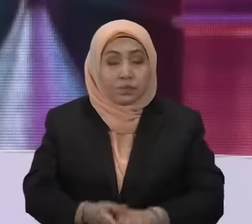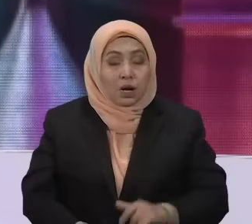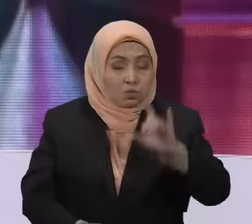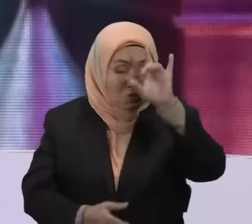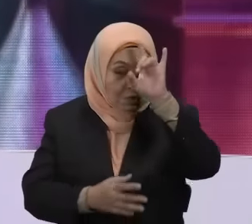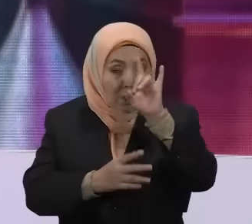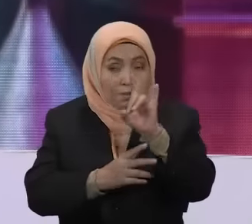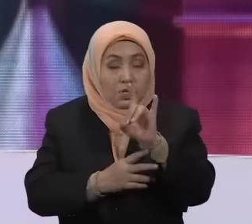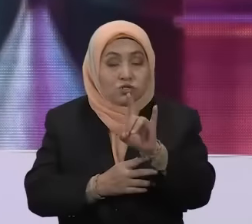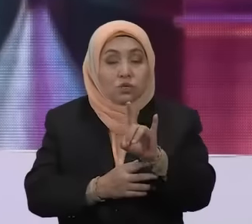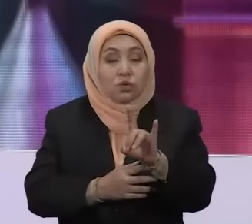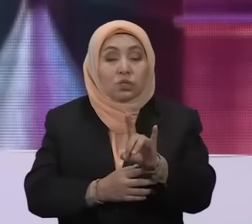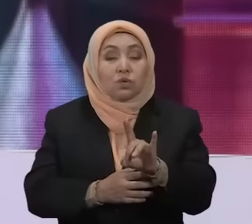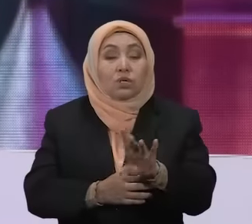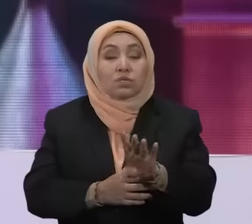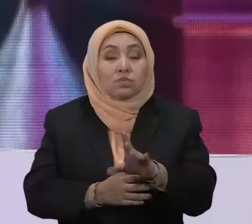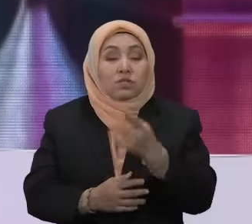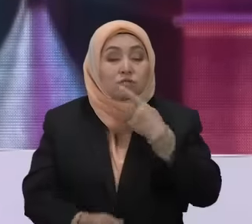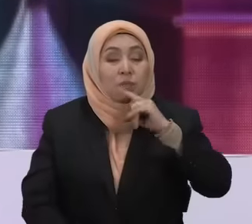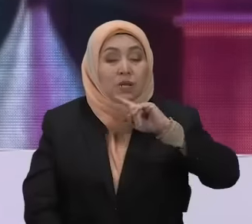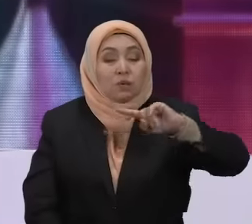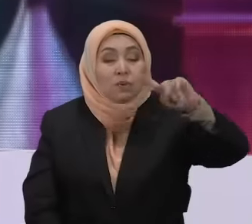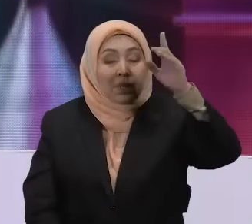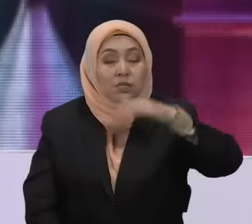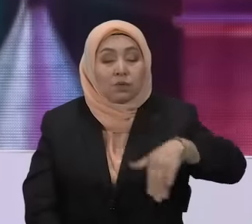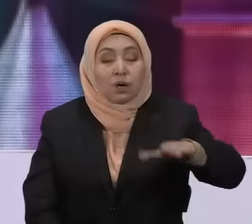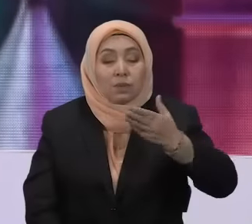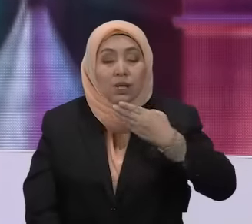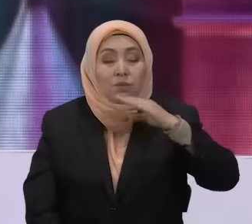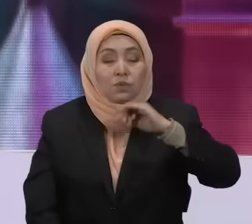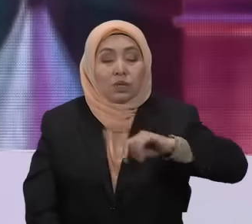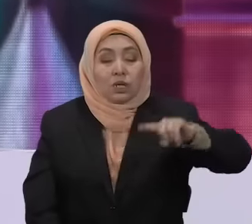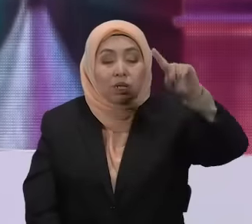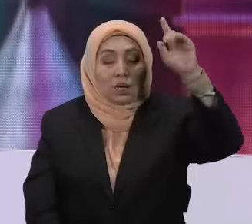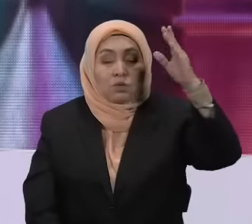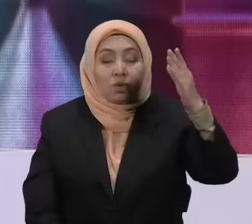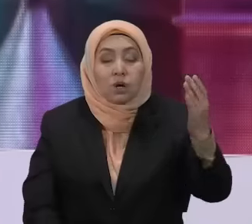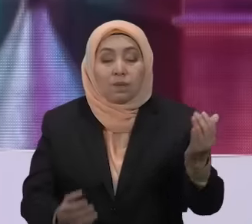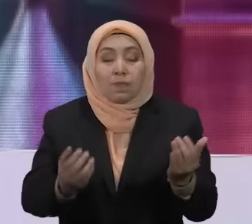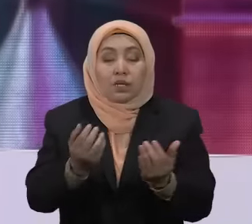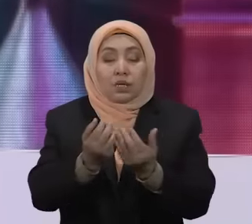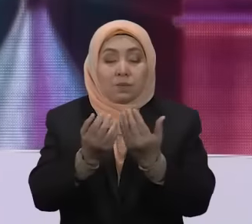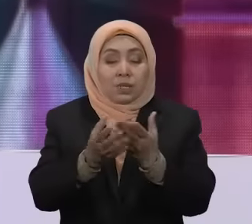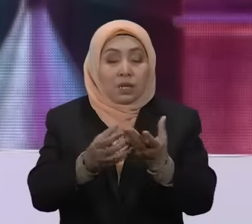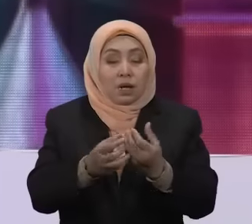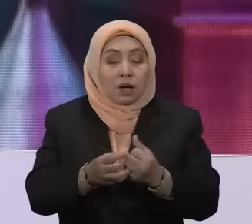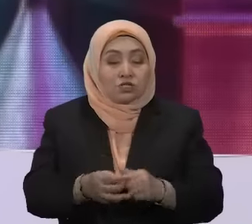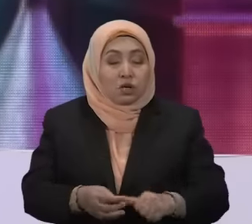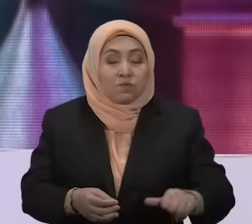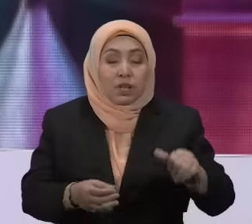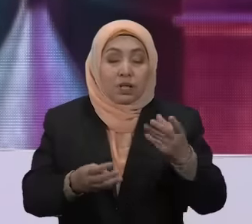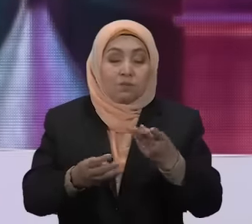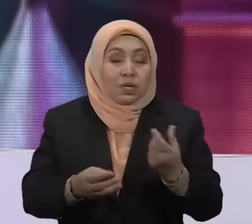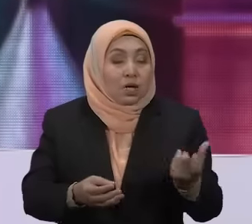A'udhu billahi minasyaitanir rajim. Bismillahirrahmanirrahim. Alhamdulillahi rabbil alamin. Wassalatu wassalamu ala